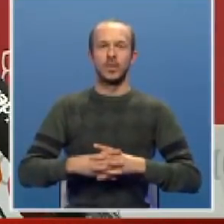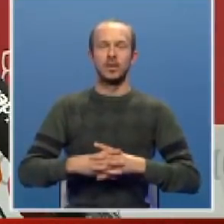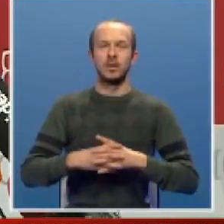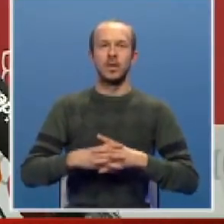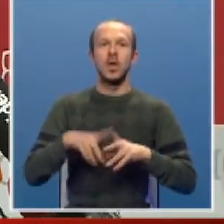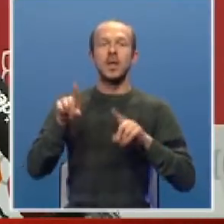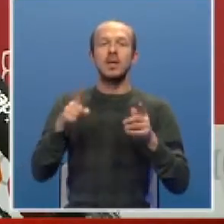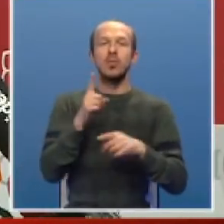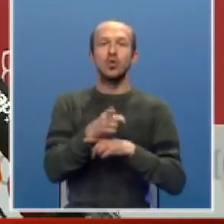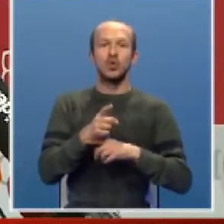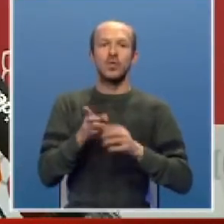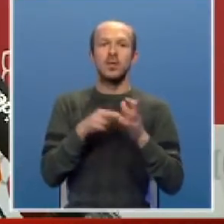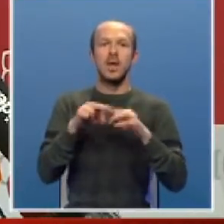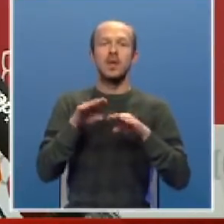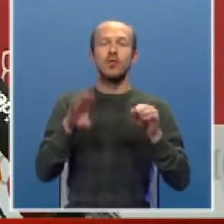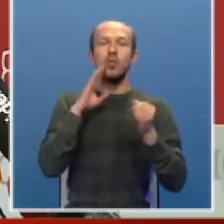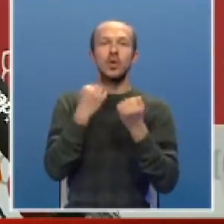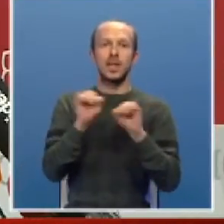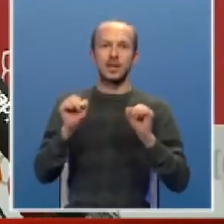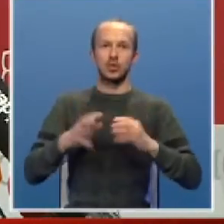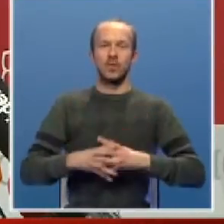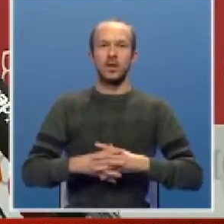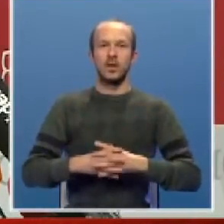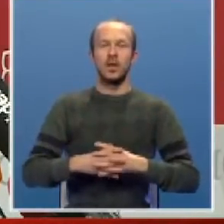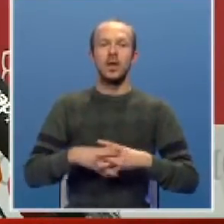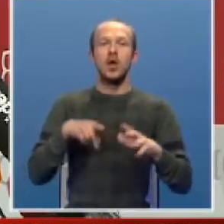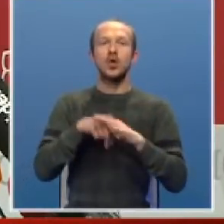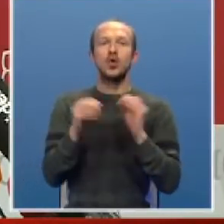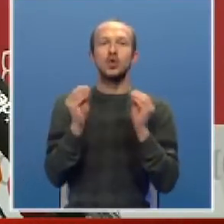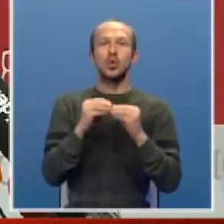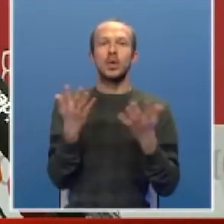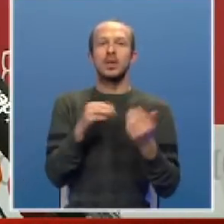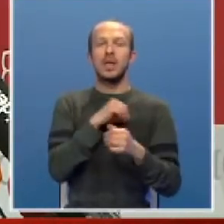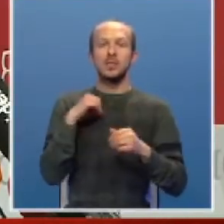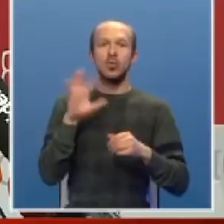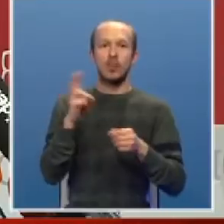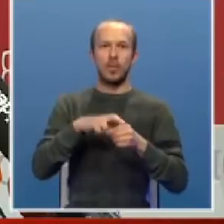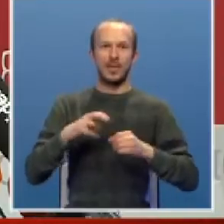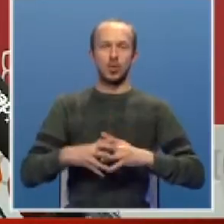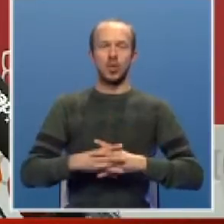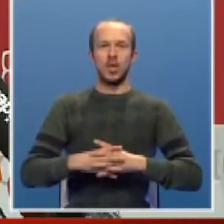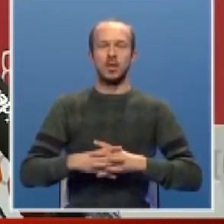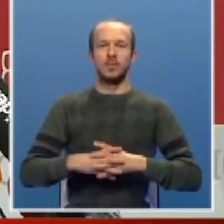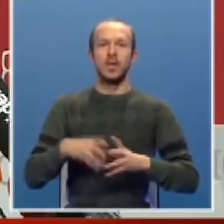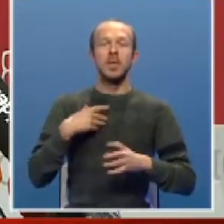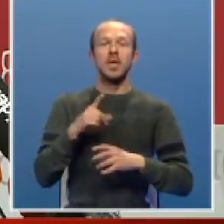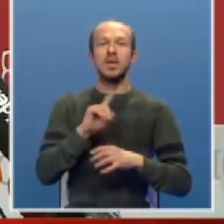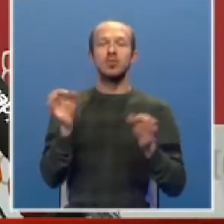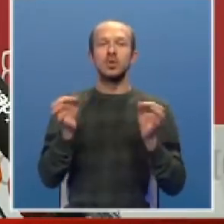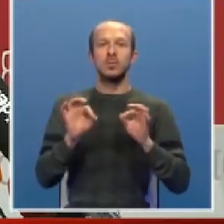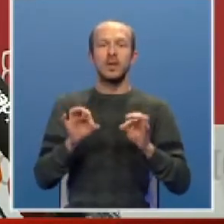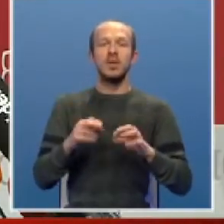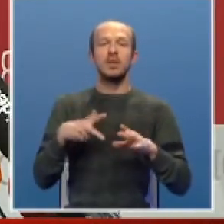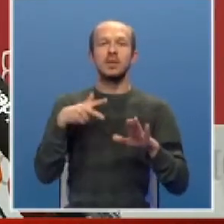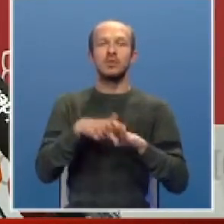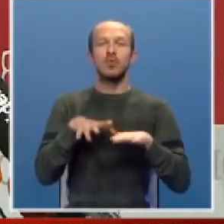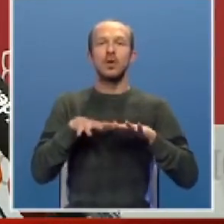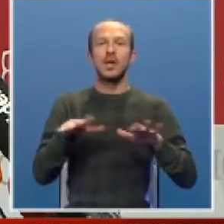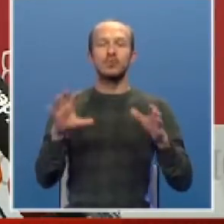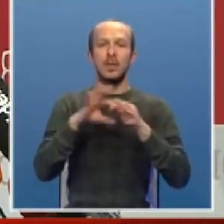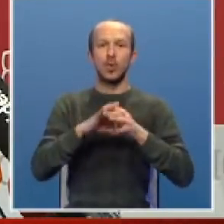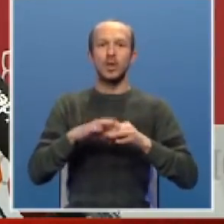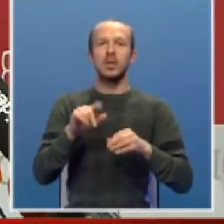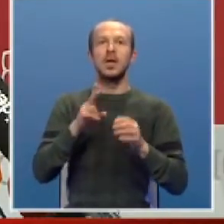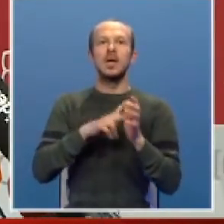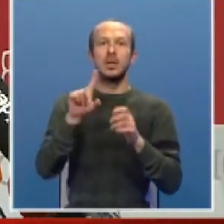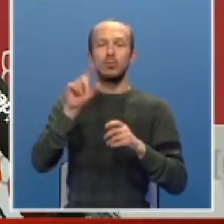ponekim odlučivanjima na nivou Bosne i Hercegovine, kroz strukture gdje smo tamo prisutni. Mi nismo spremni da zaustavljamo razvojne projekte